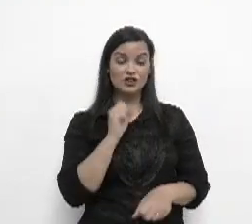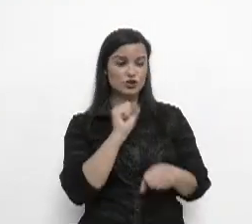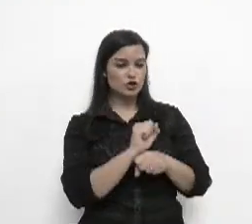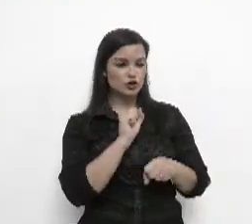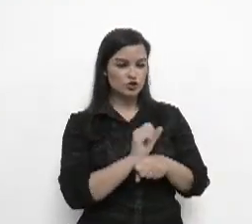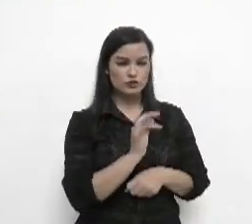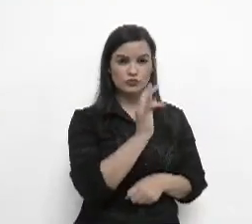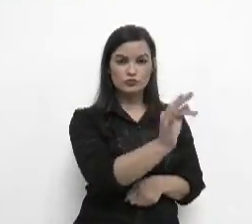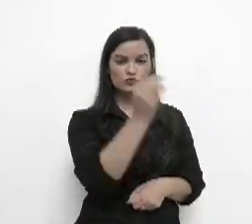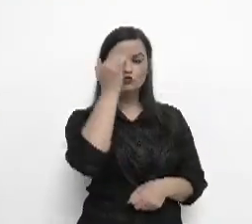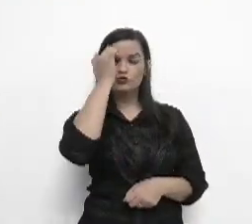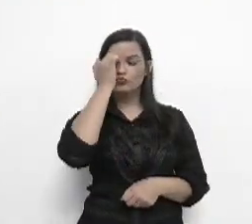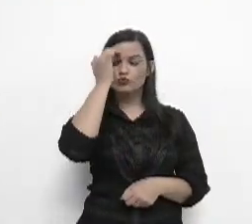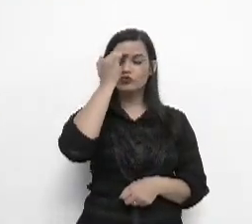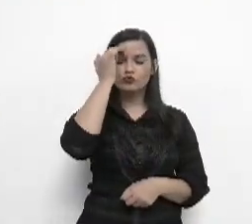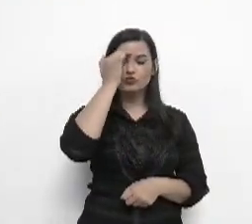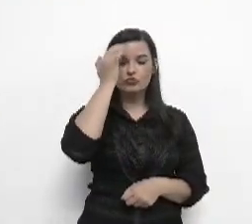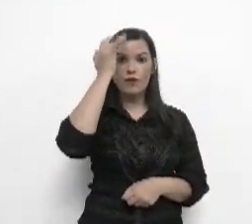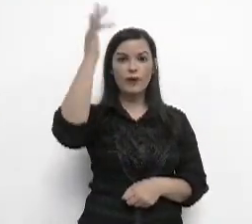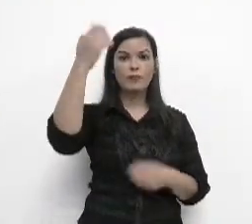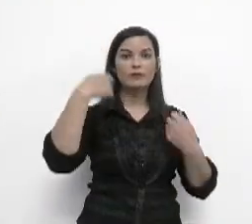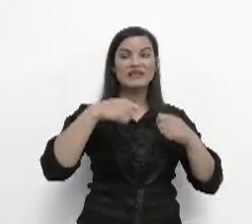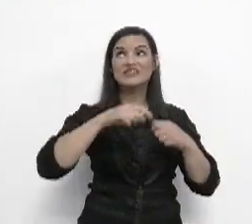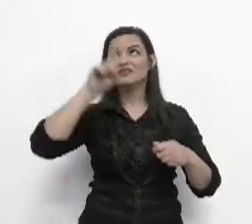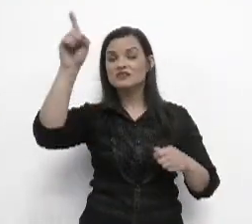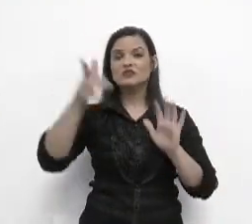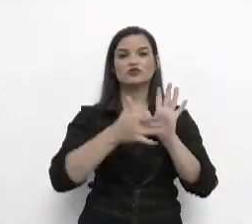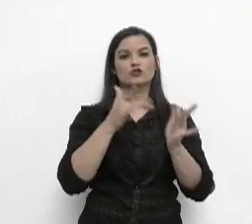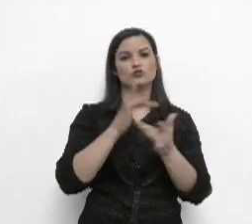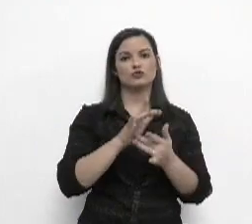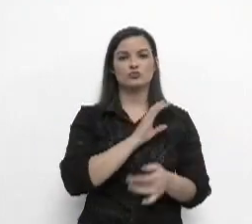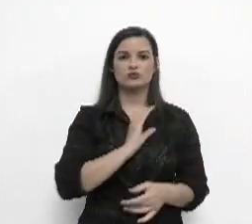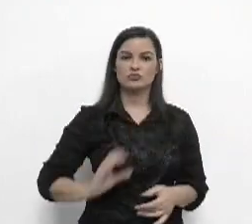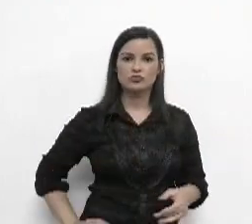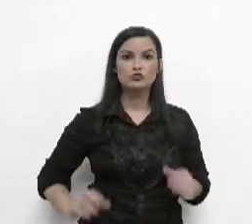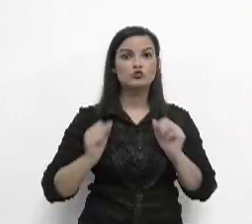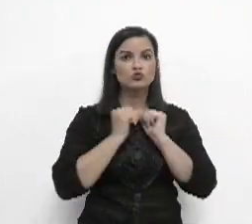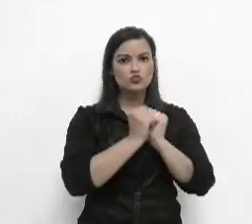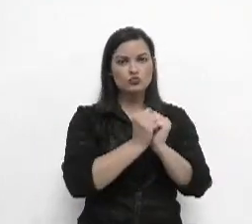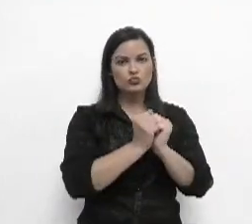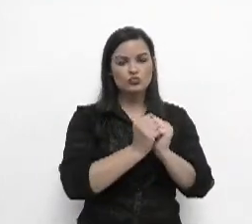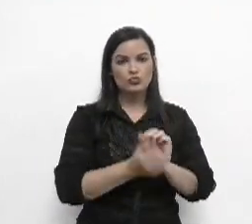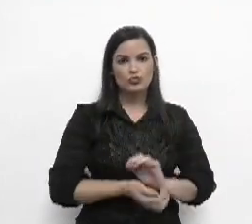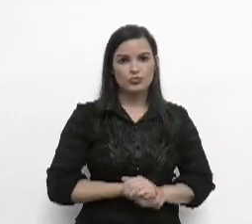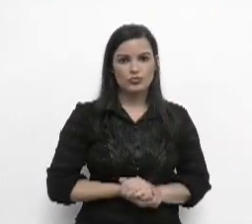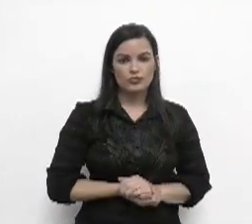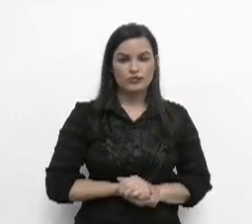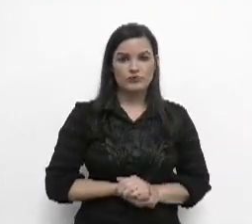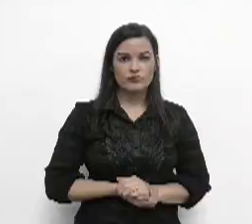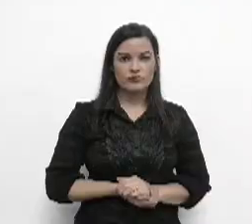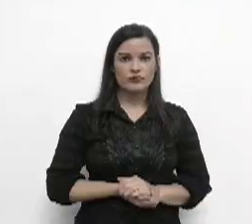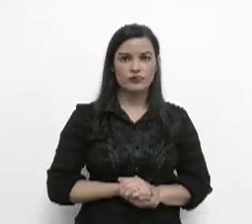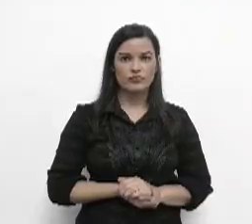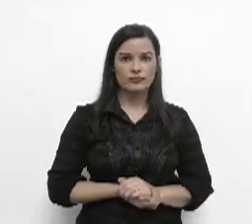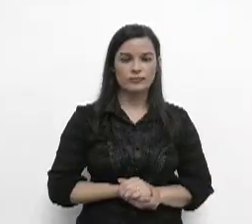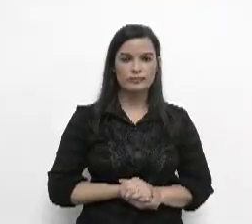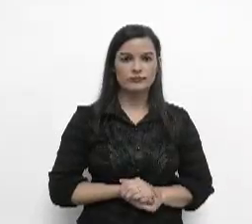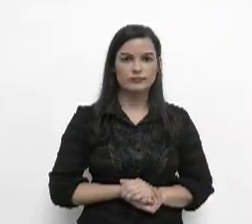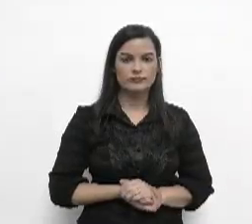sonho tem que ser o sonho e esperança de Cristo. 여러분의 욕심, 여러분의 계획, 여러분의 꿈이 예수를 만나는 그